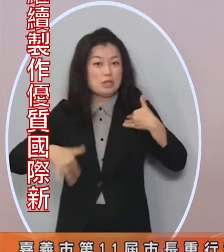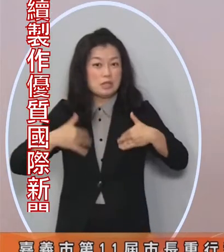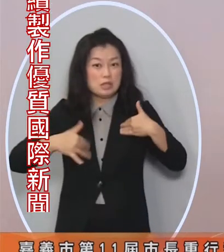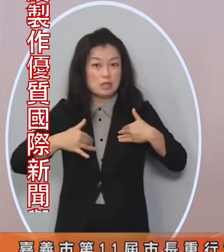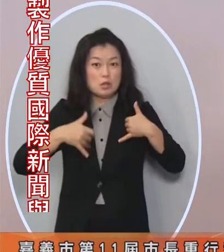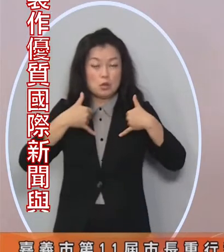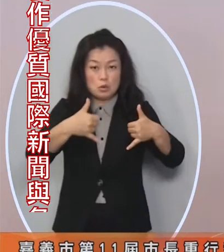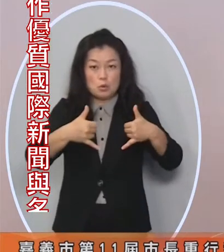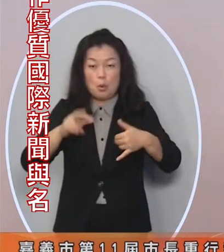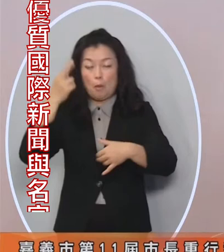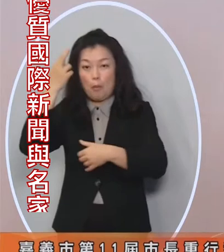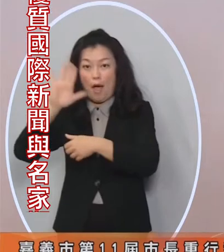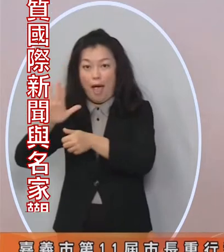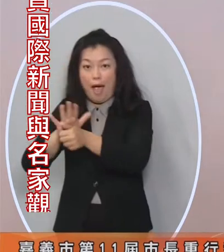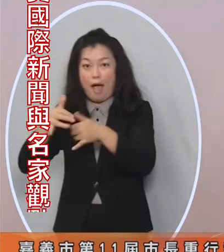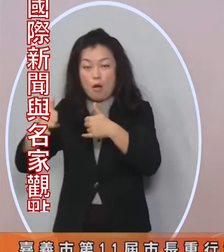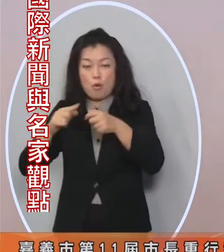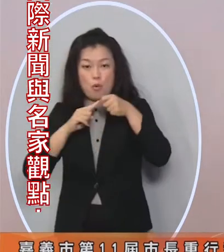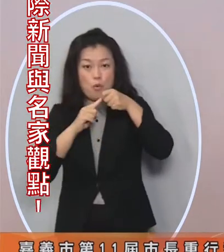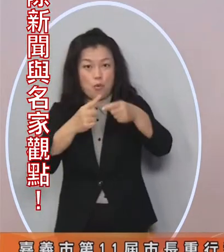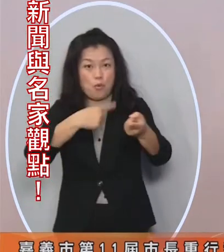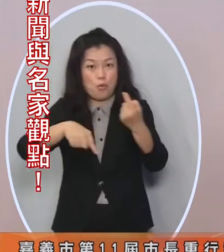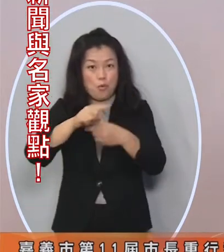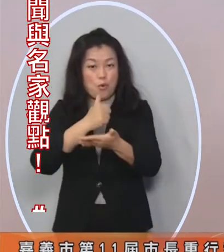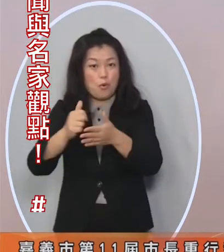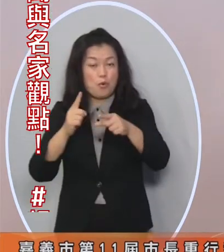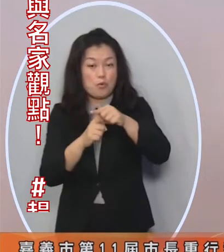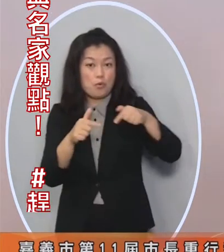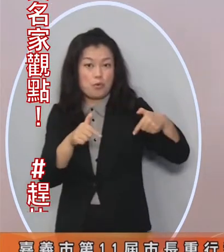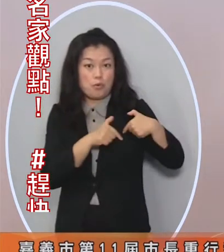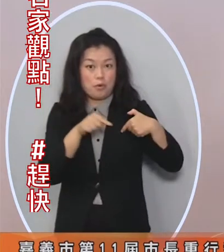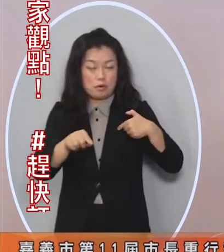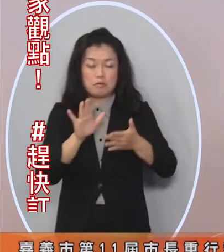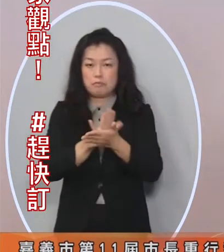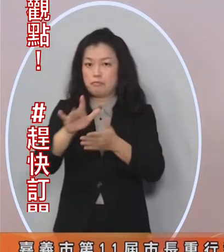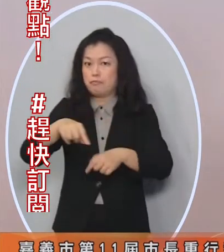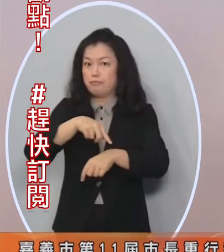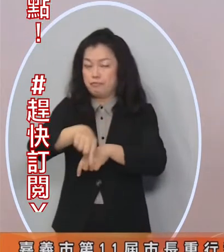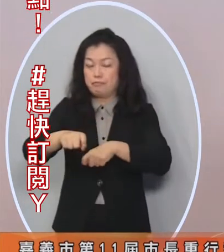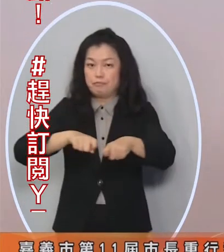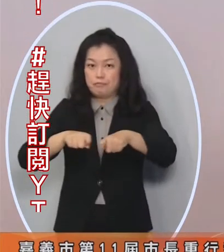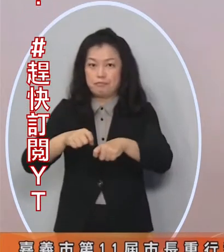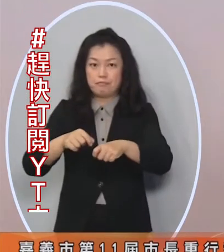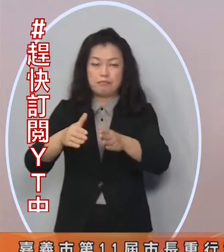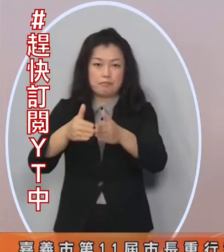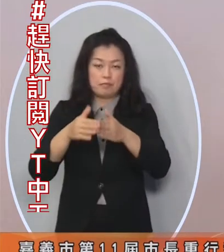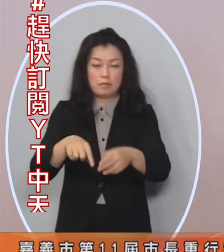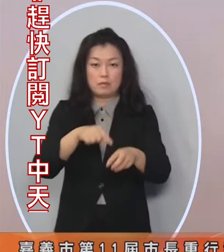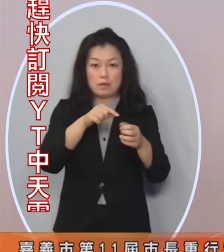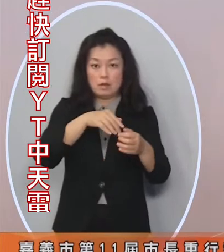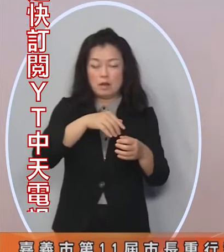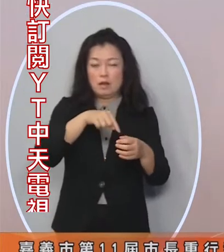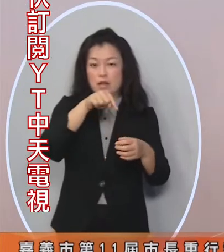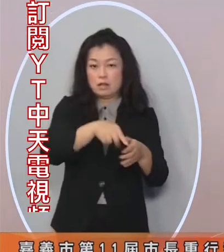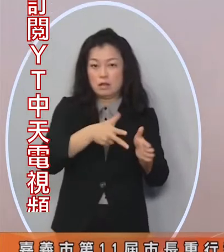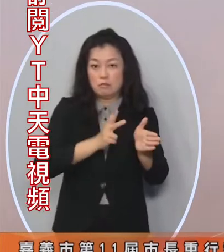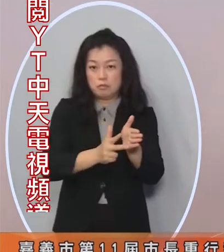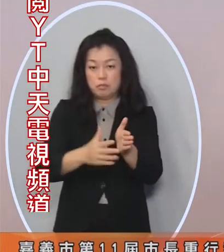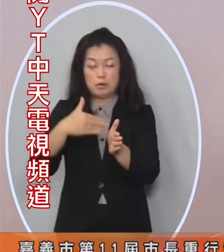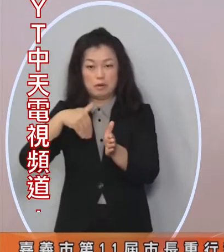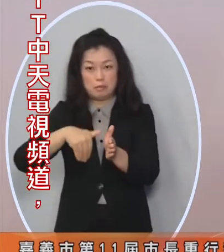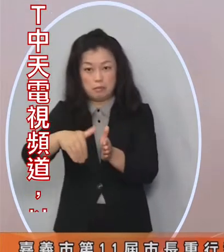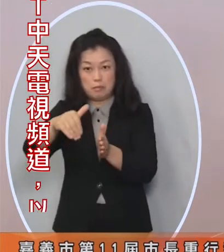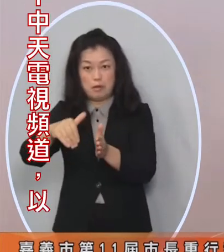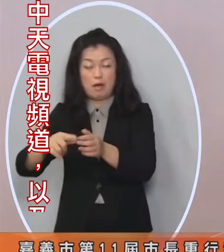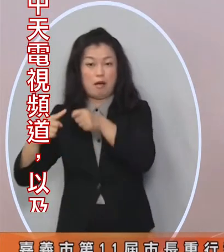转运中心。所以未来我们还要推动一个嘉义大车站计划，这三项东西放做会，在我们中兴路、博爱